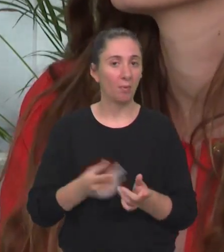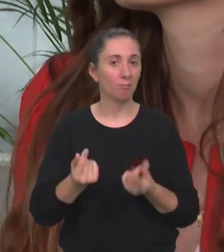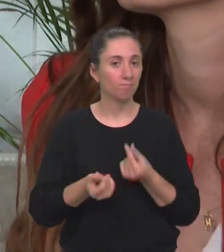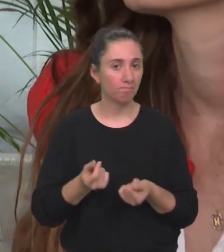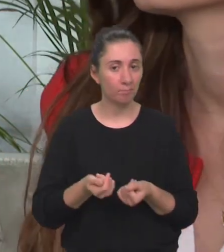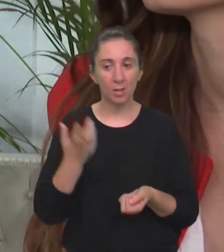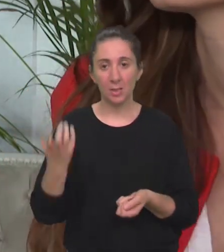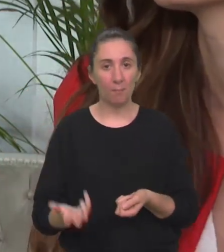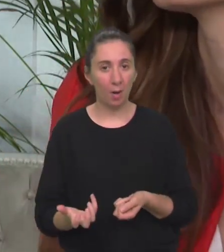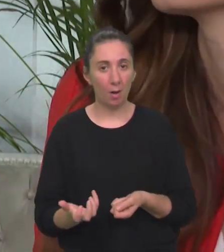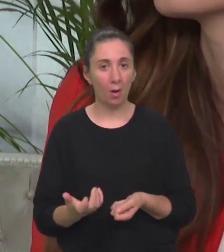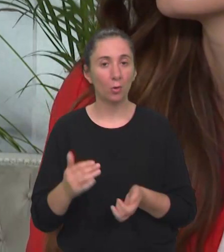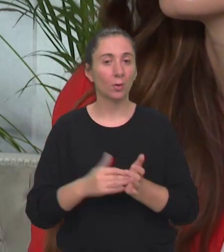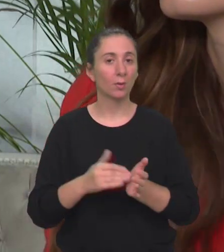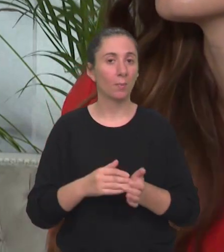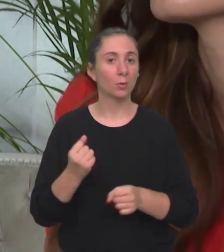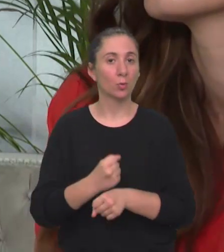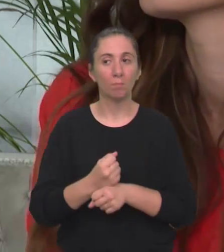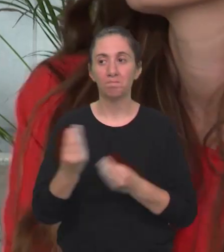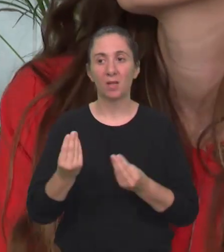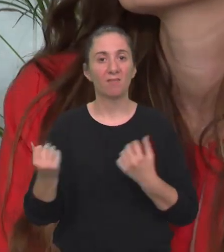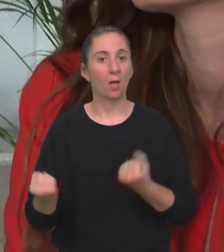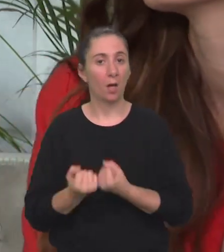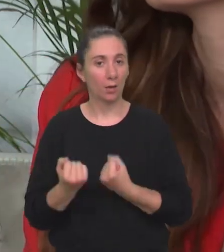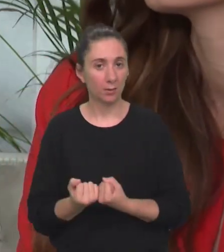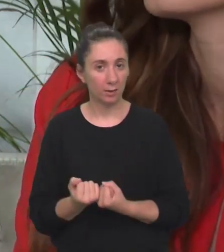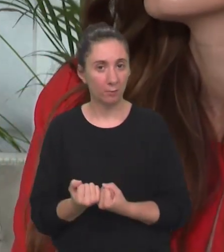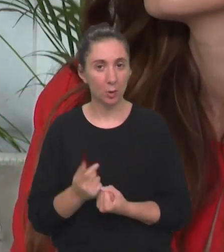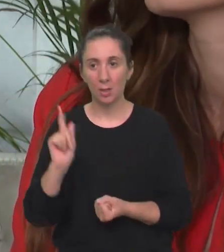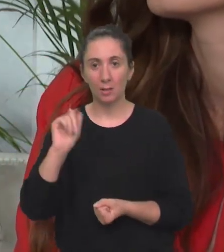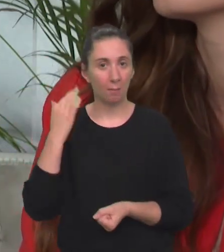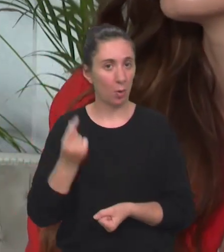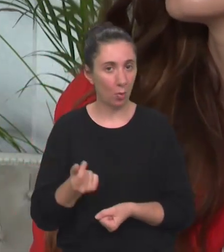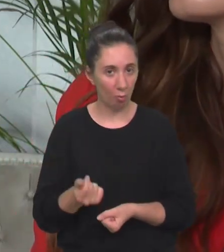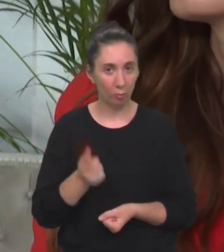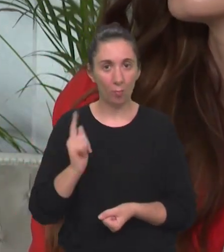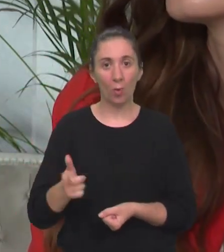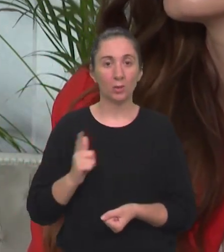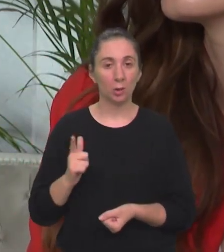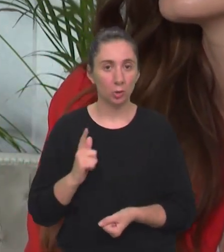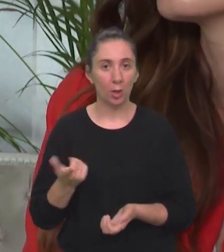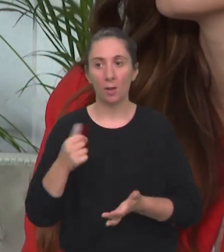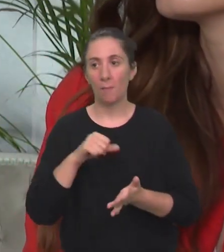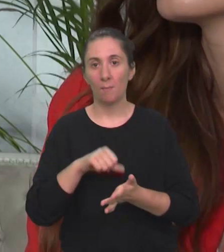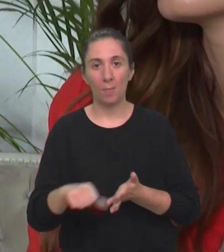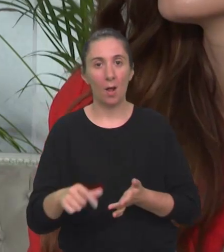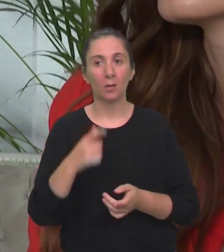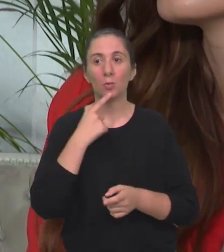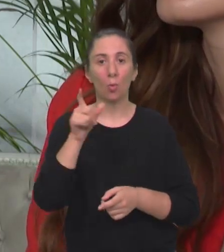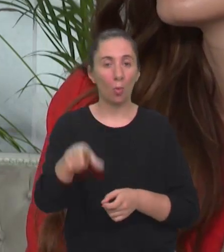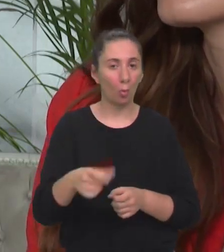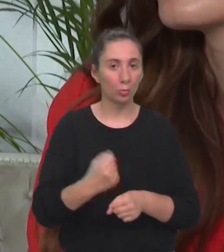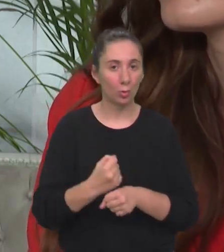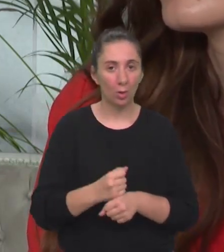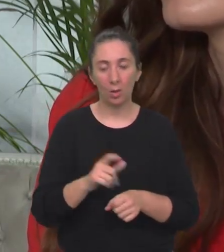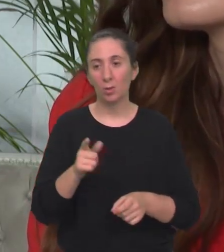financijskih sredstava za plaću, trebale su se odraditi neke aktivnosti, nije bilo novaca, moralo se čekati da se plati izvoditelj i slično.